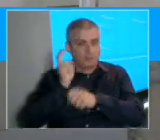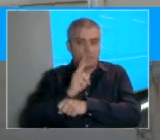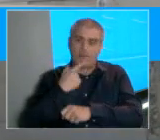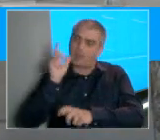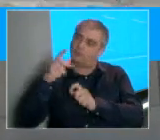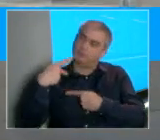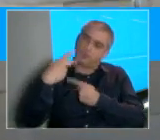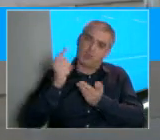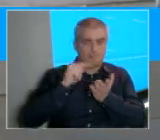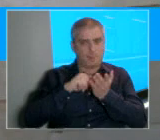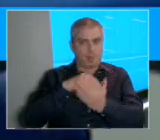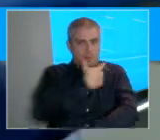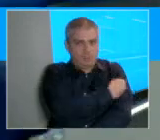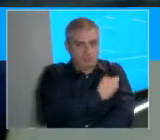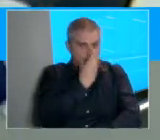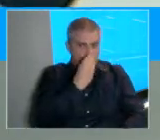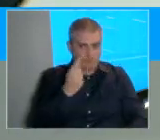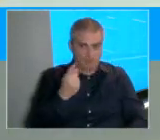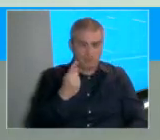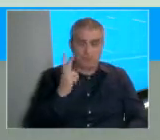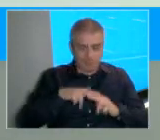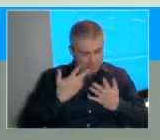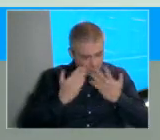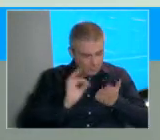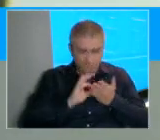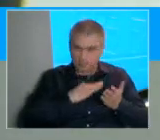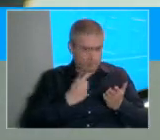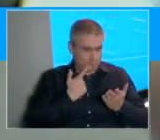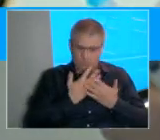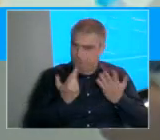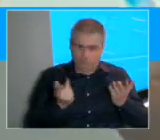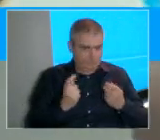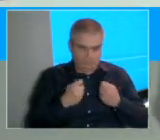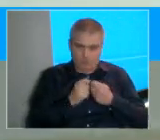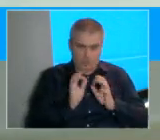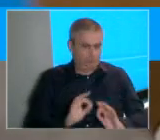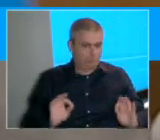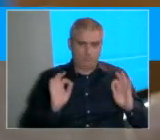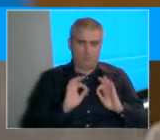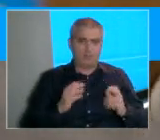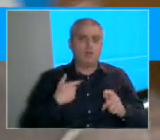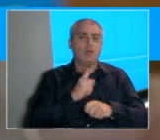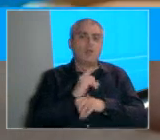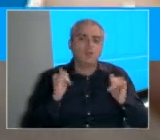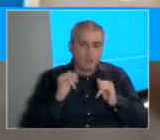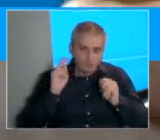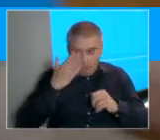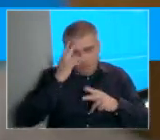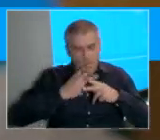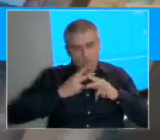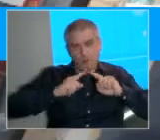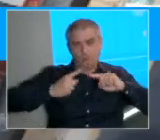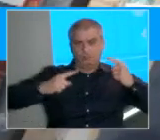אנשים שהתאשפזו לכאורה בגלל חיסוני שפעת, שאחר בירור של משרד הבריאות התברר שאין לזה שום קשר. אנחנו בעונת החורף, אפשר לחלות בכל